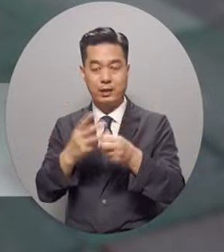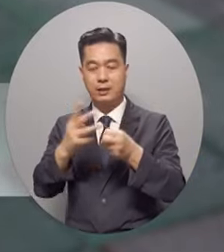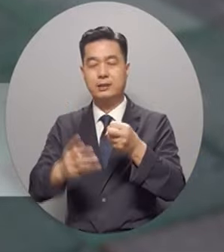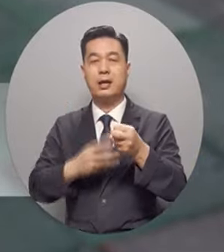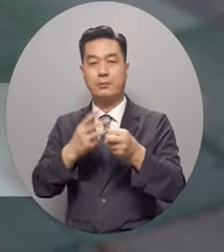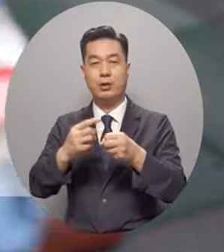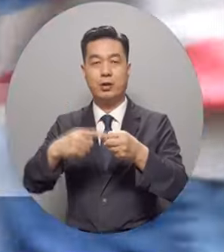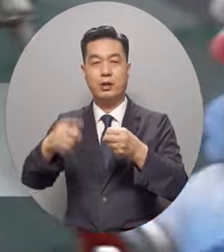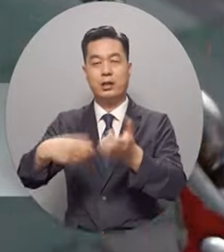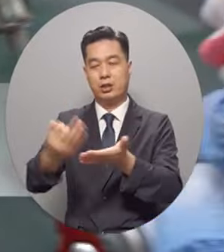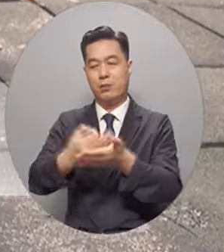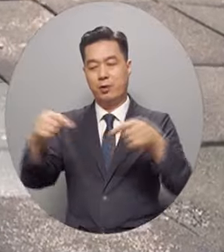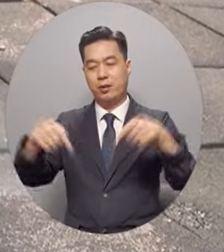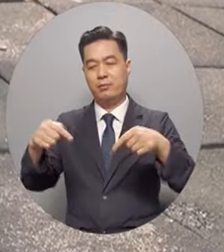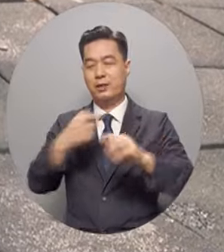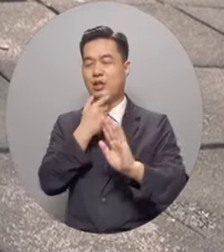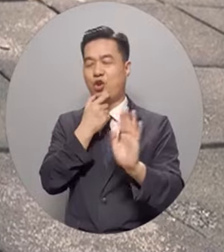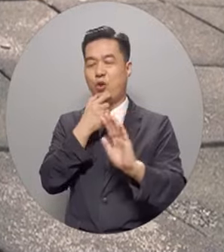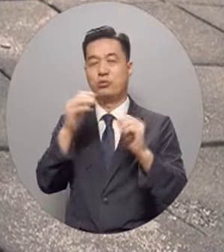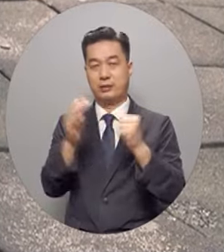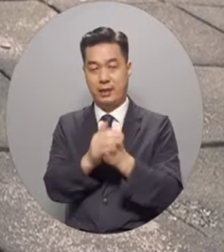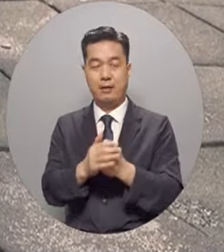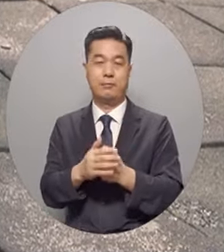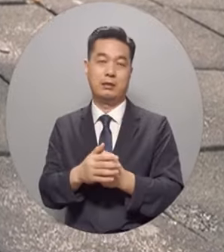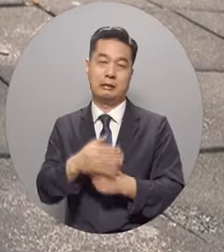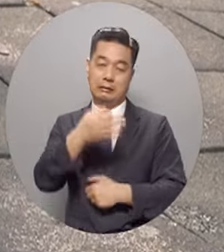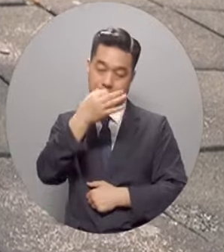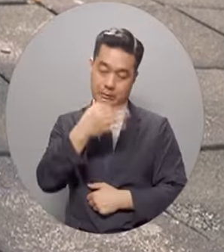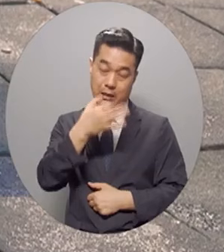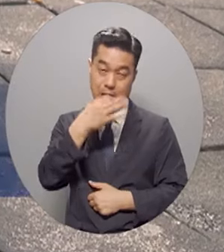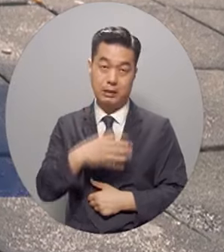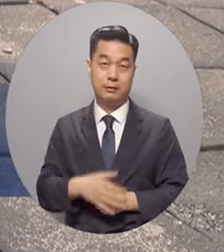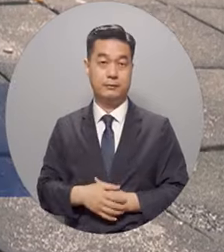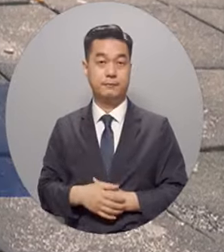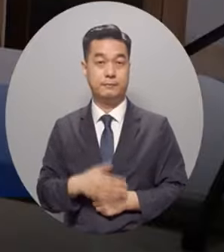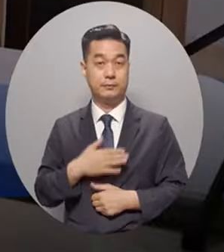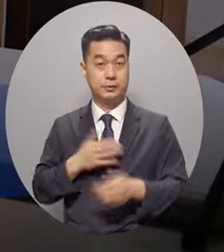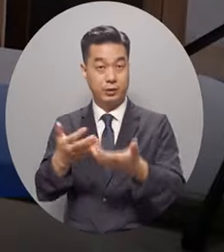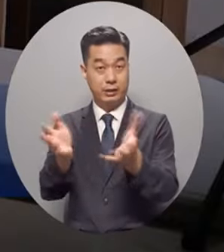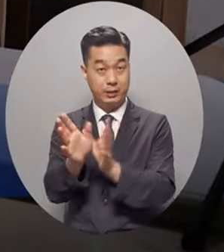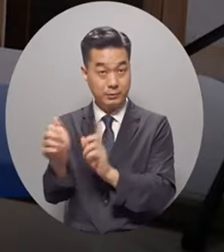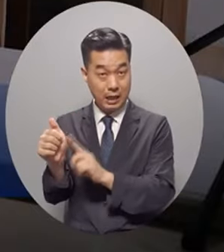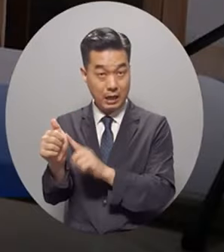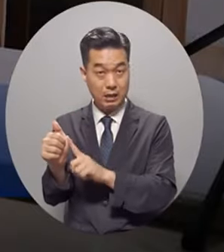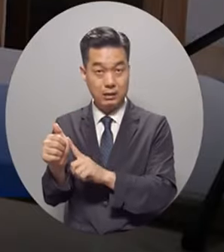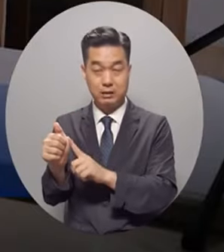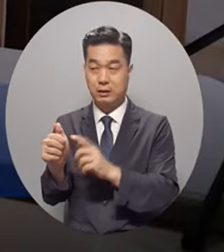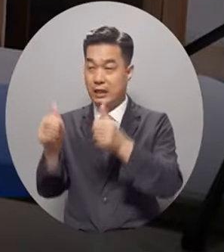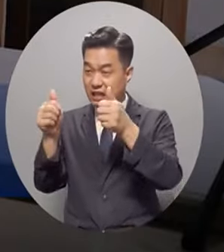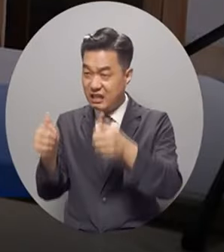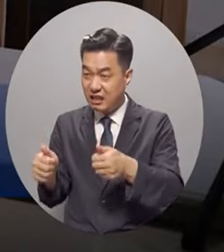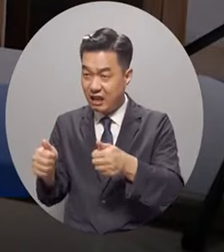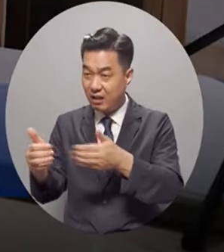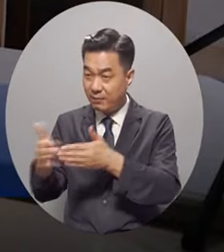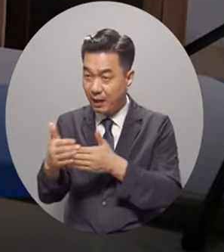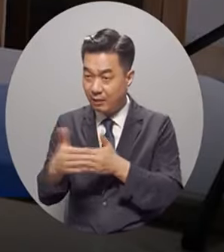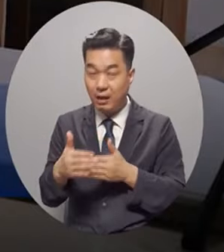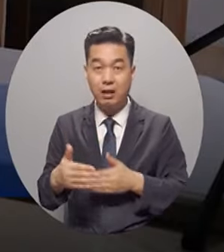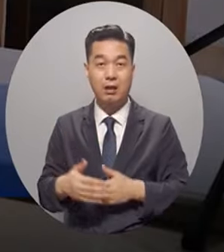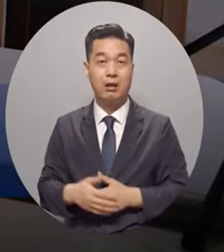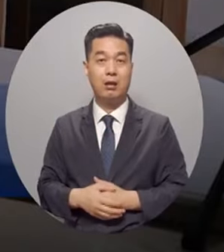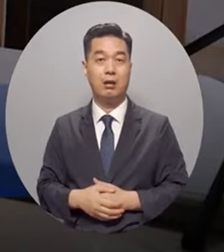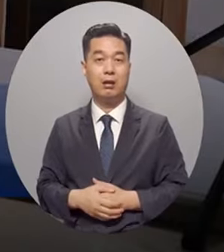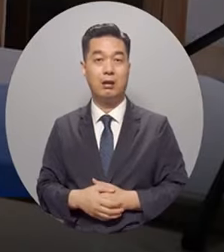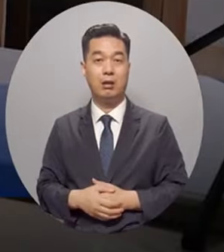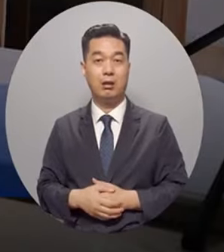연봉 협상도 거부하며 양 씨를 괴롭혔습니다. 저희 팀장님이 인사를 받지 않으셨어요. 이제부터 오는 CS 고객 전화